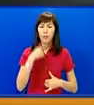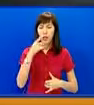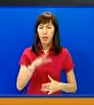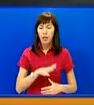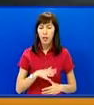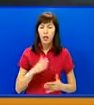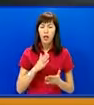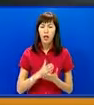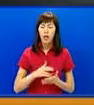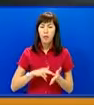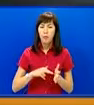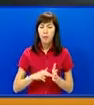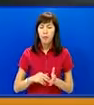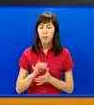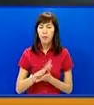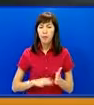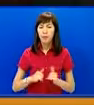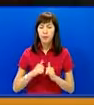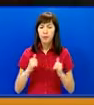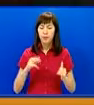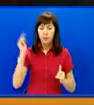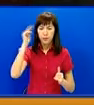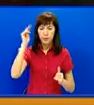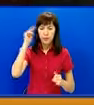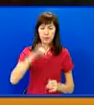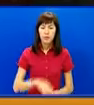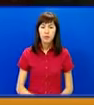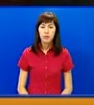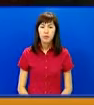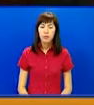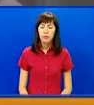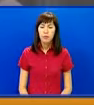о перспективных планах по дальнейшему развитию образования.